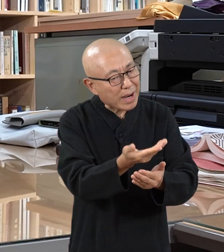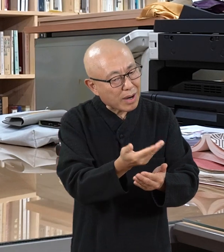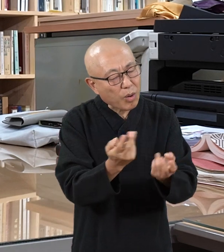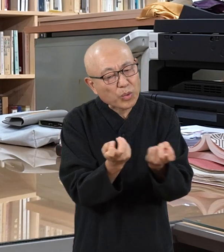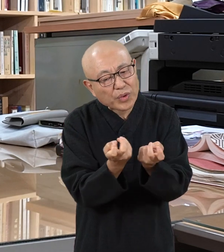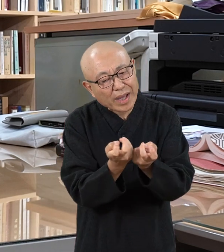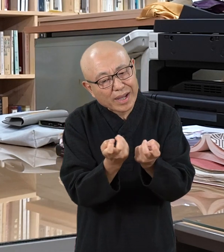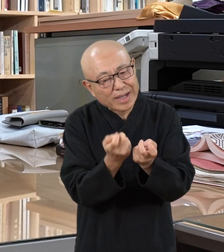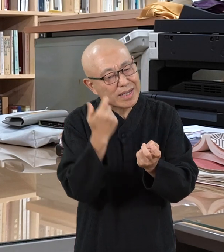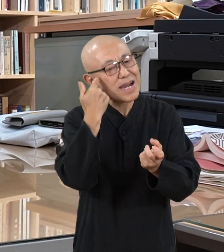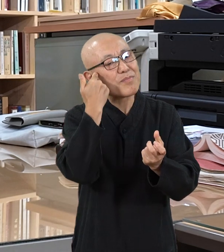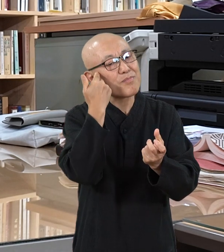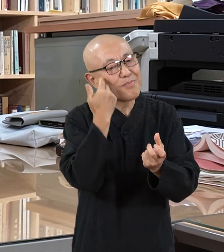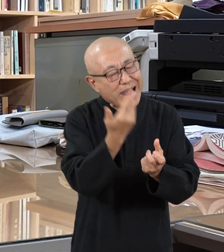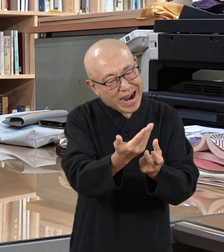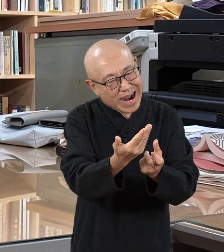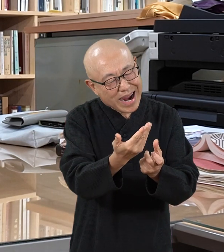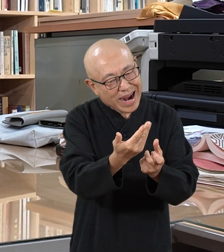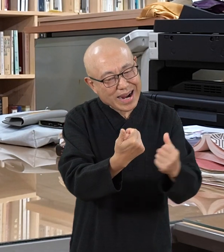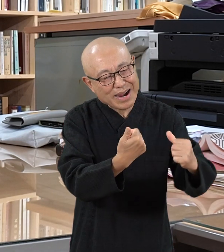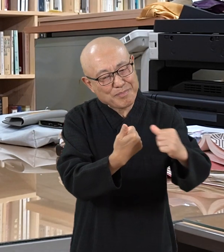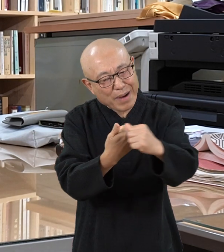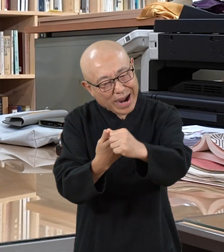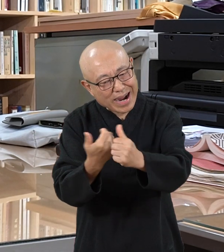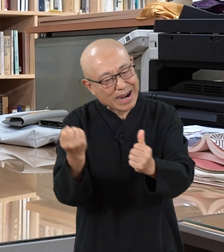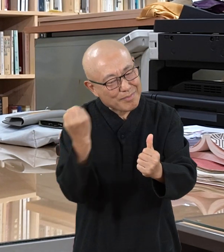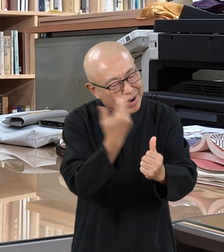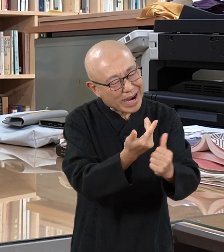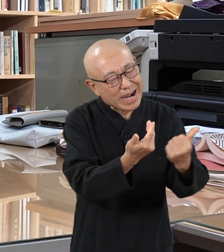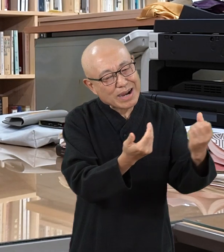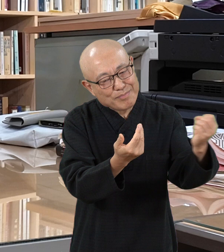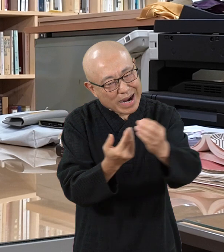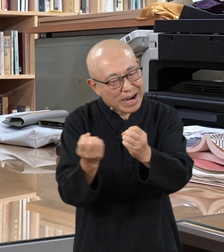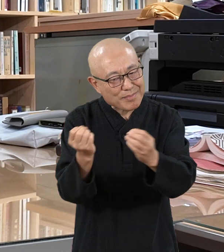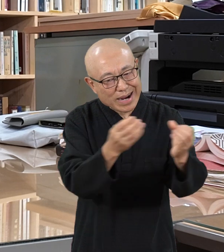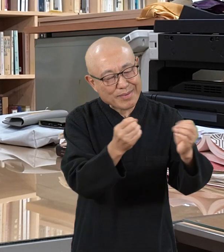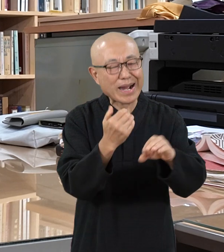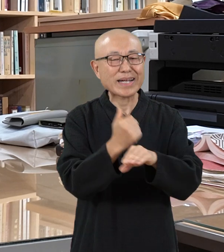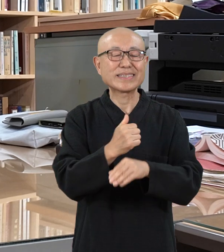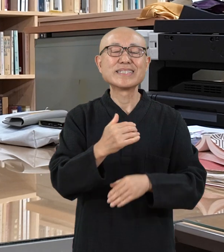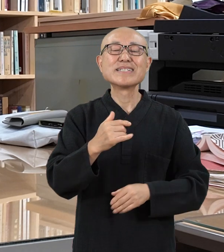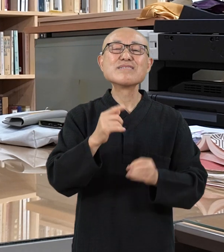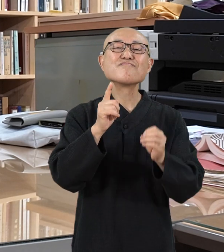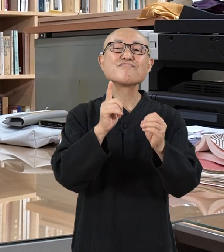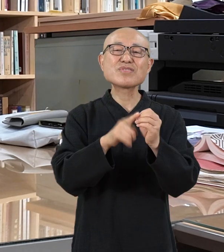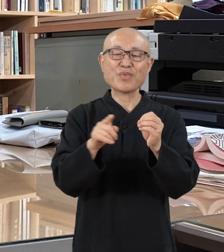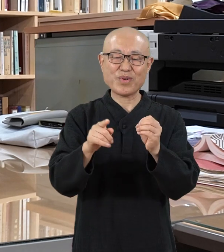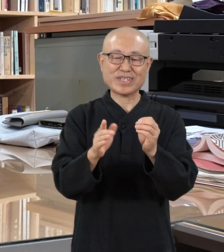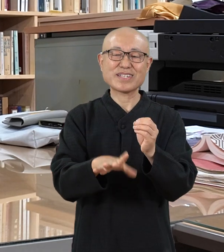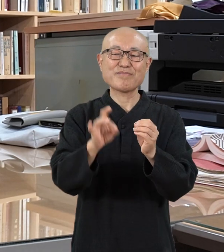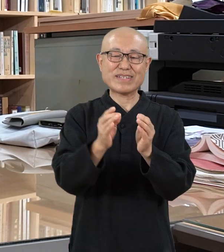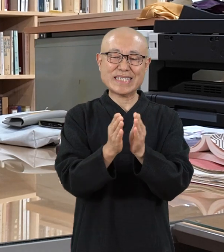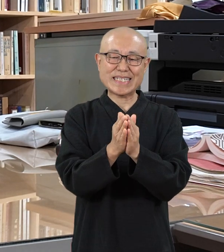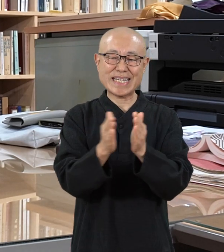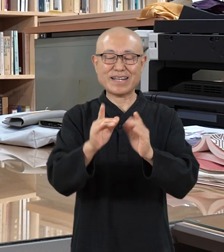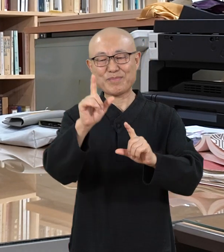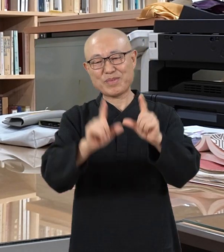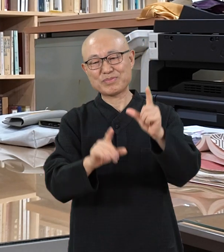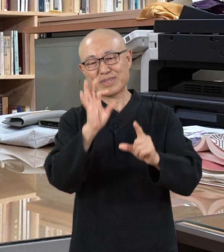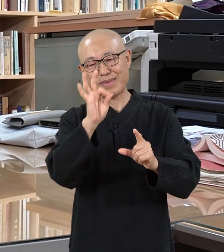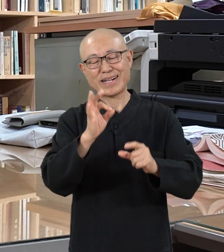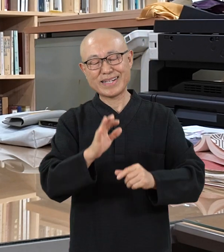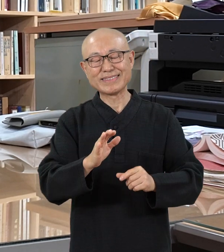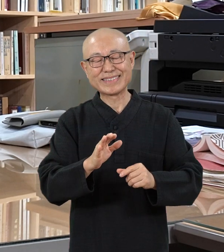어떻게 할까요? 이렇게 정말 그 다정다감하고 어떤 불교의 그 시작점을 바라보는